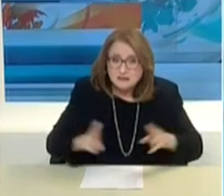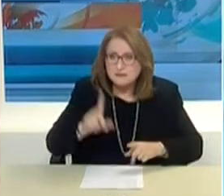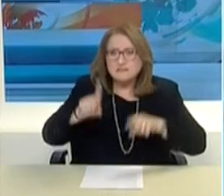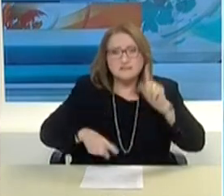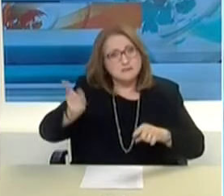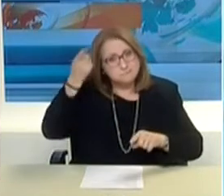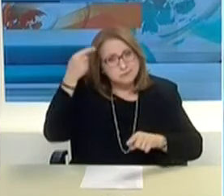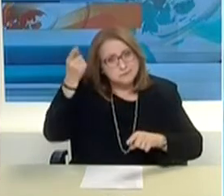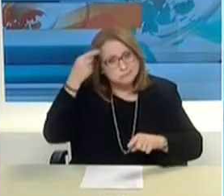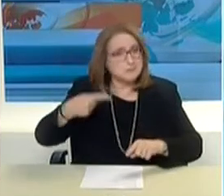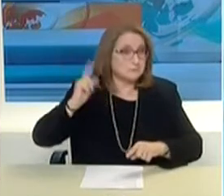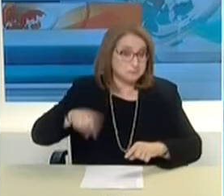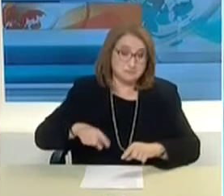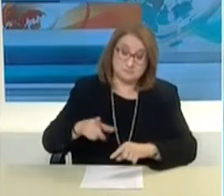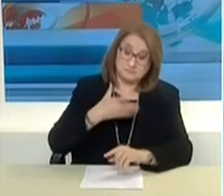ευχαριστώ.